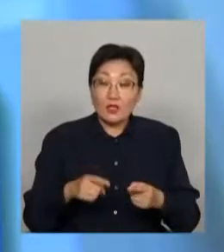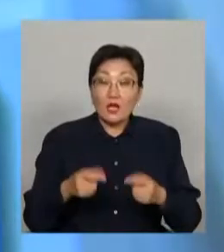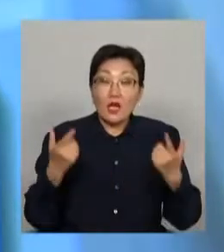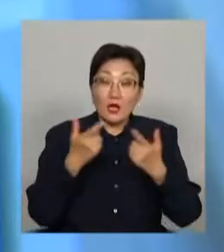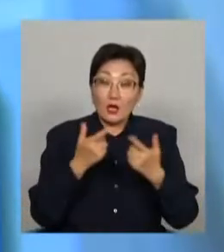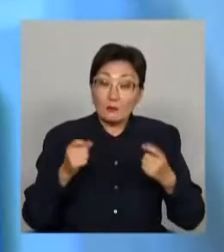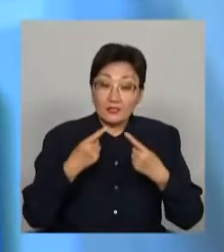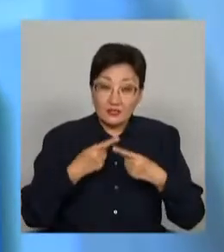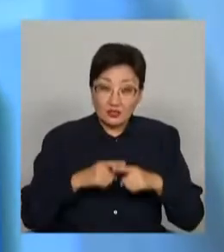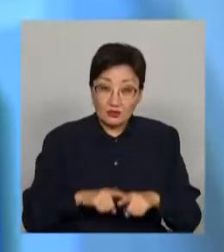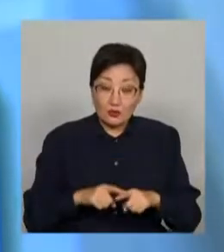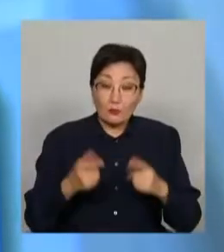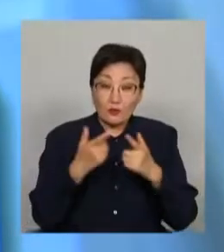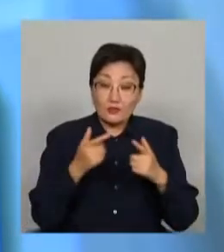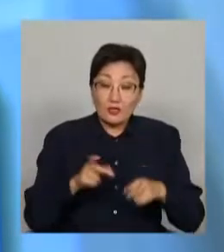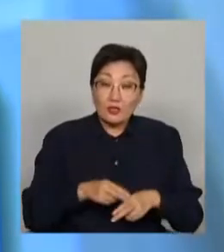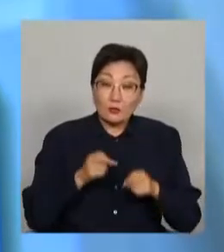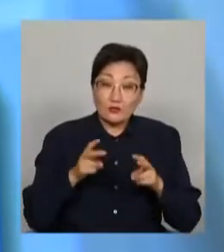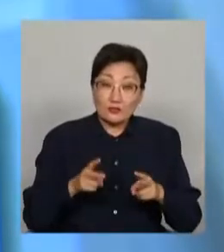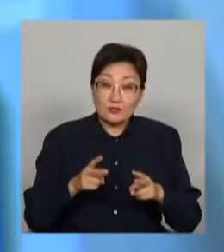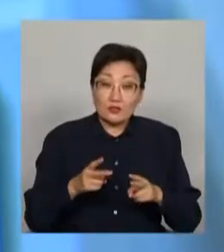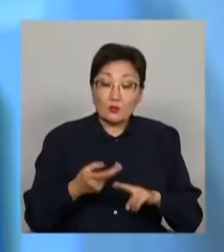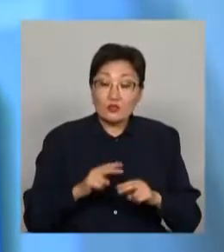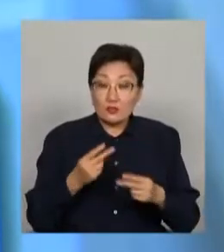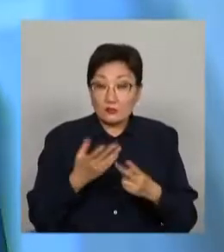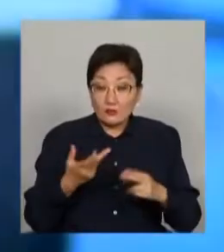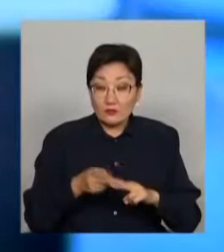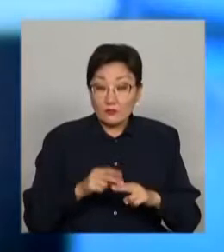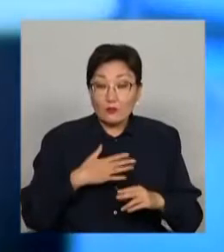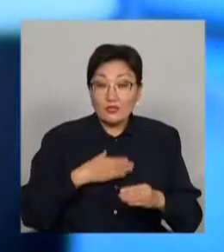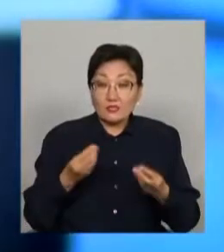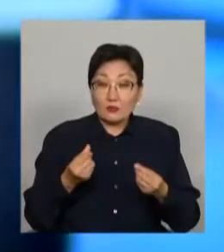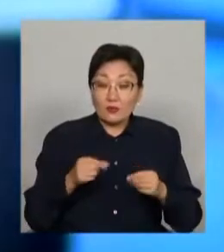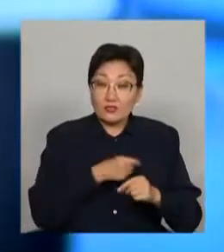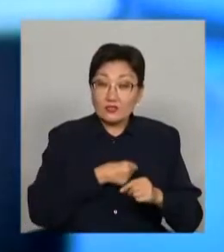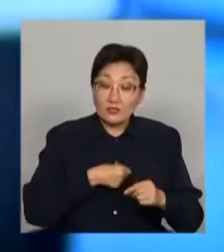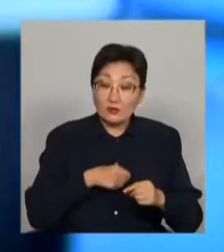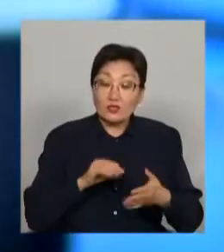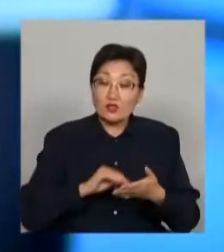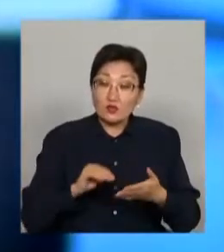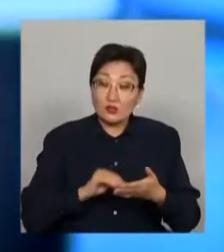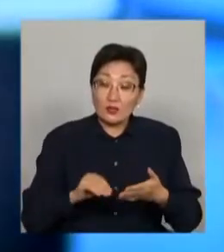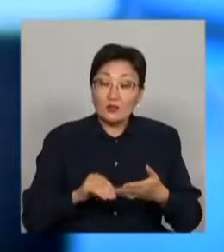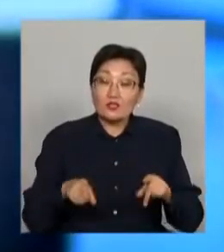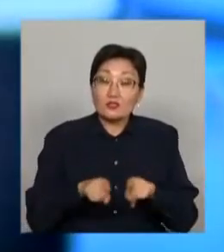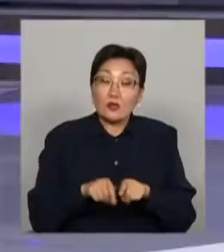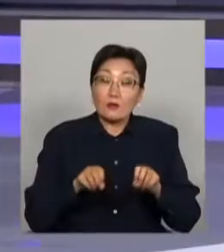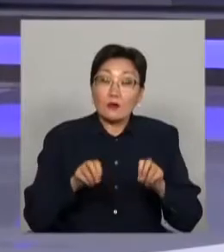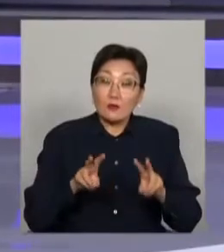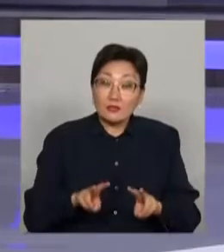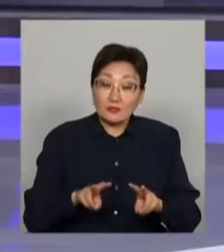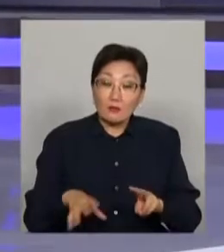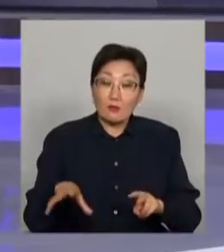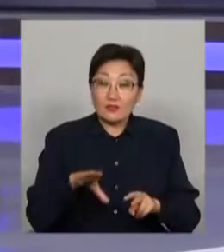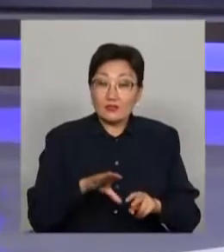ақпараттық технологиялар, ақпараттық қауіпсіздік, оған қарамастан осы біздің қаржы, менеджмент, журналистика сияқты мамандықтарымыздың барлығы